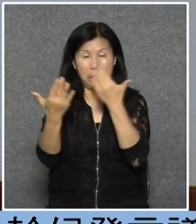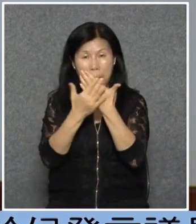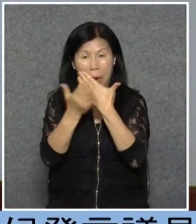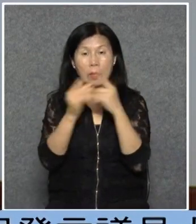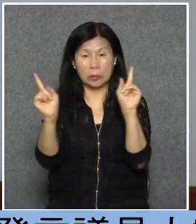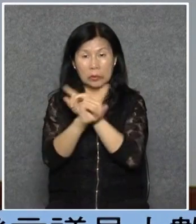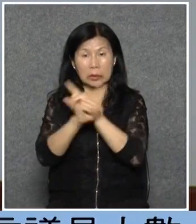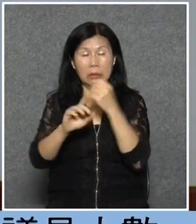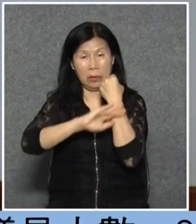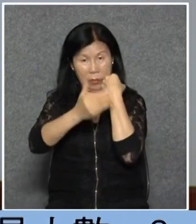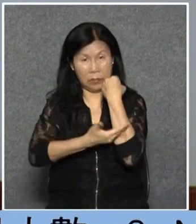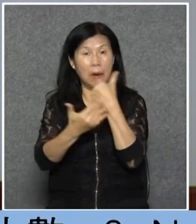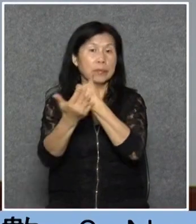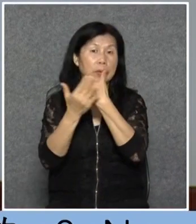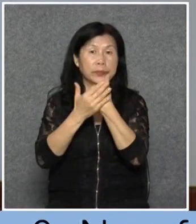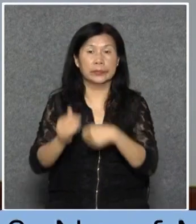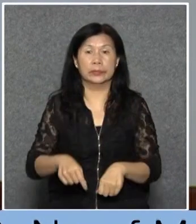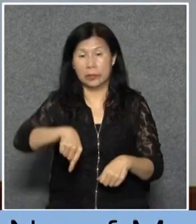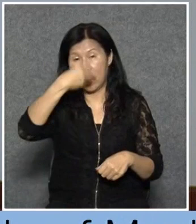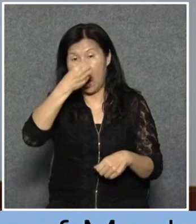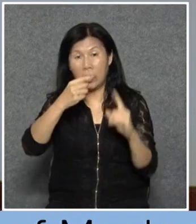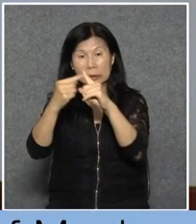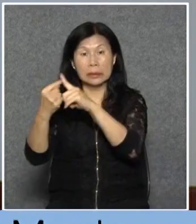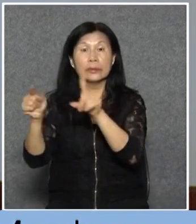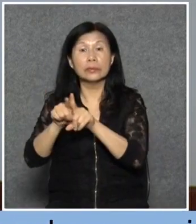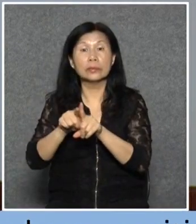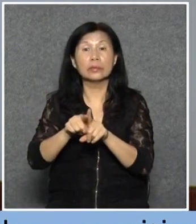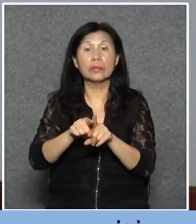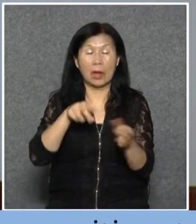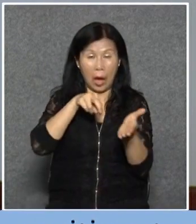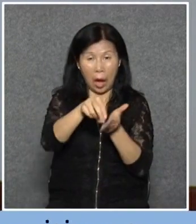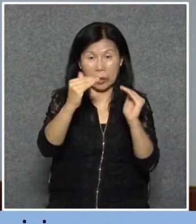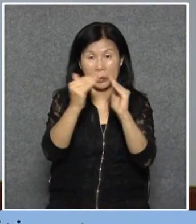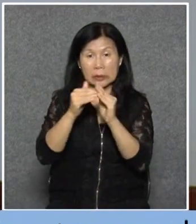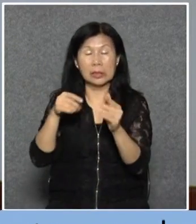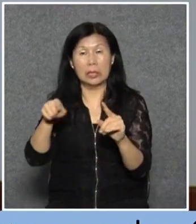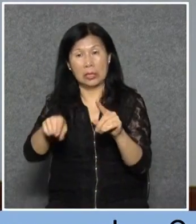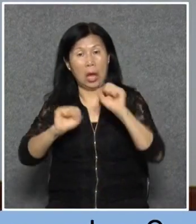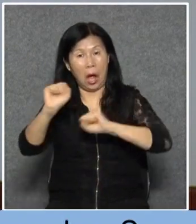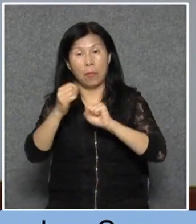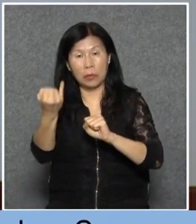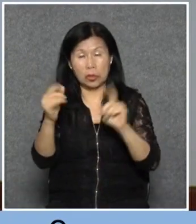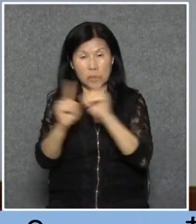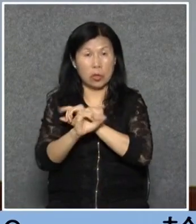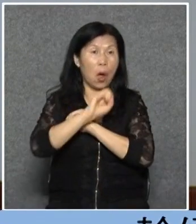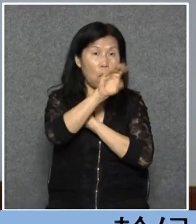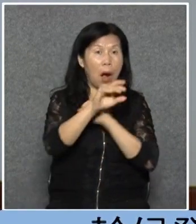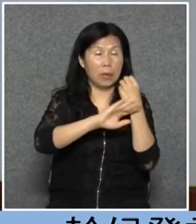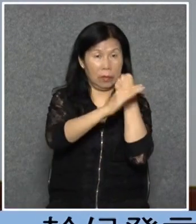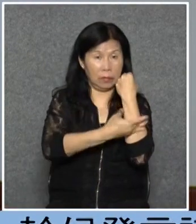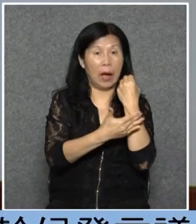獲得司法補救。香港居民有權對行政部門和行政人員的行為向法庭提出訴訟。呢